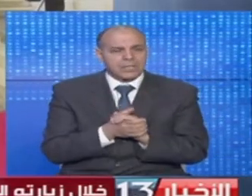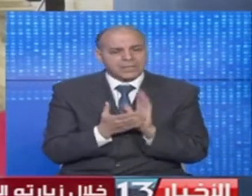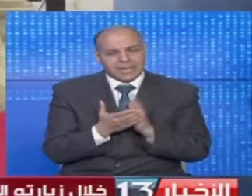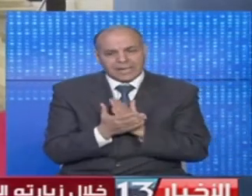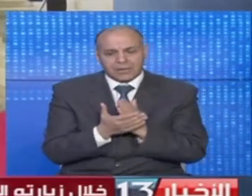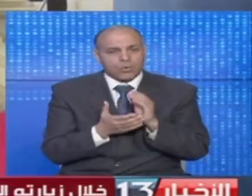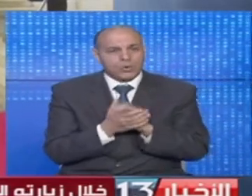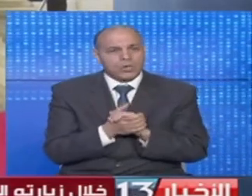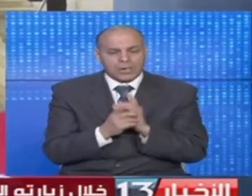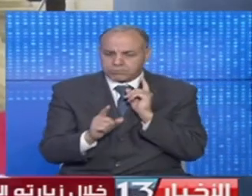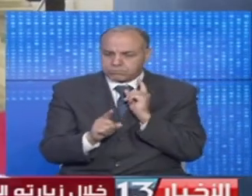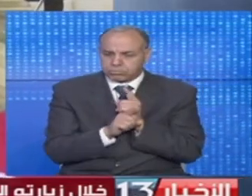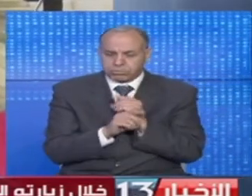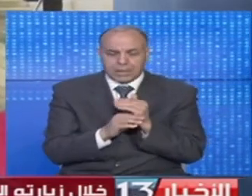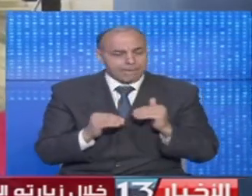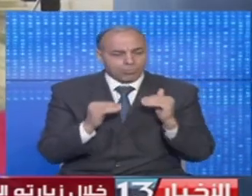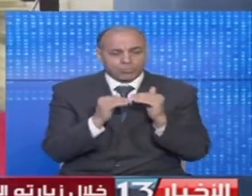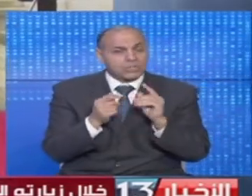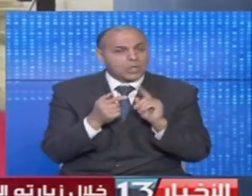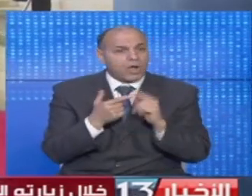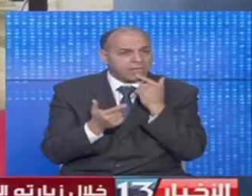للإعداد للقاء على مستوى